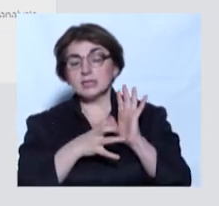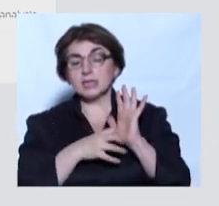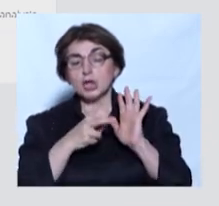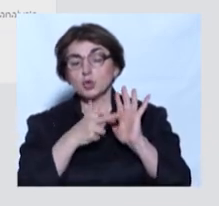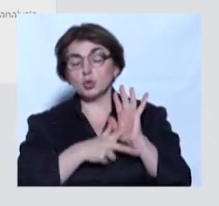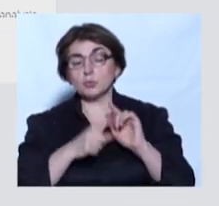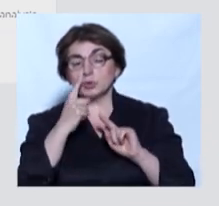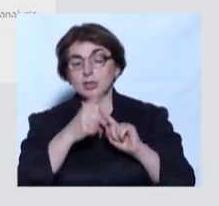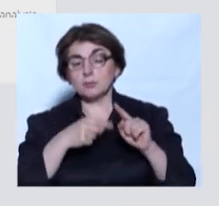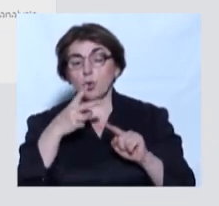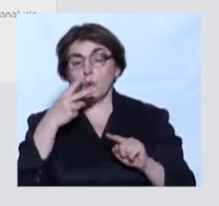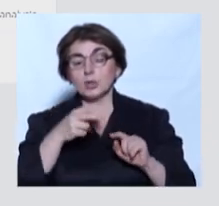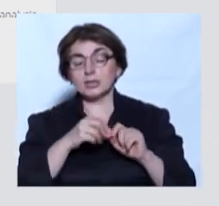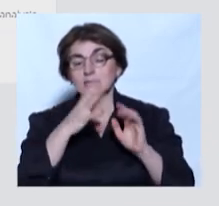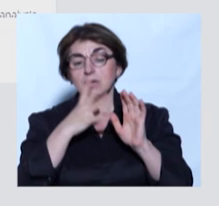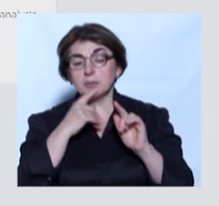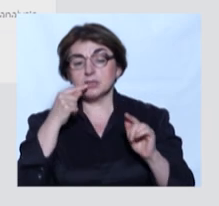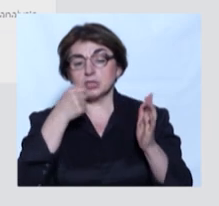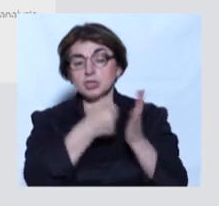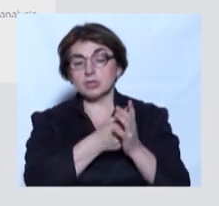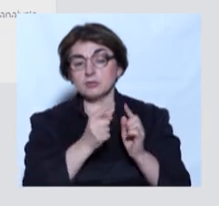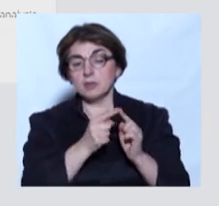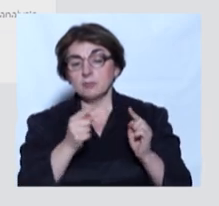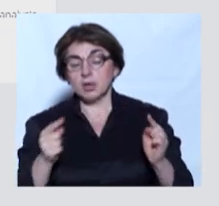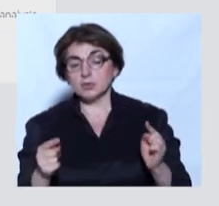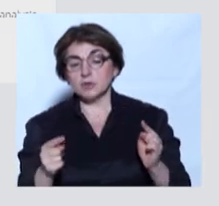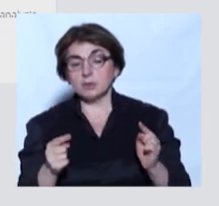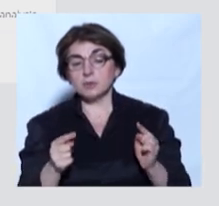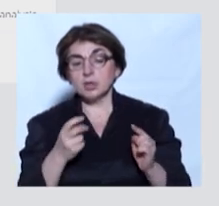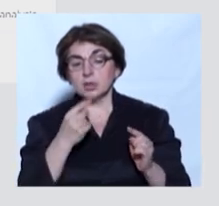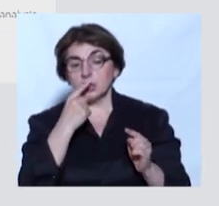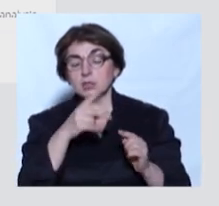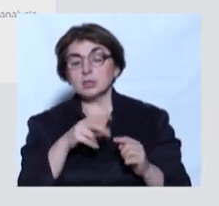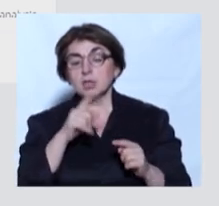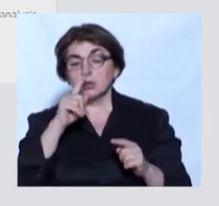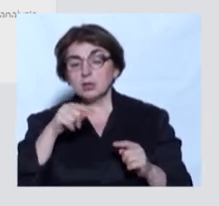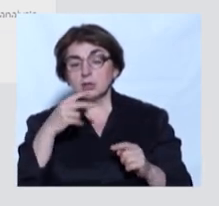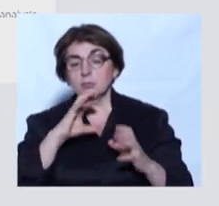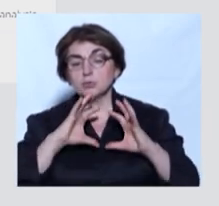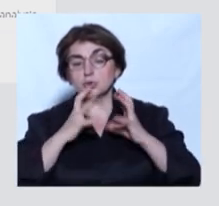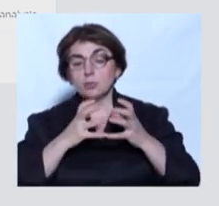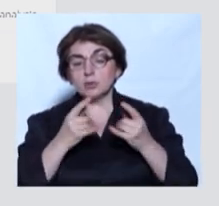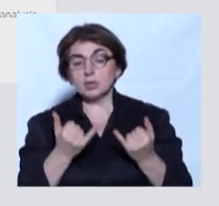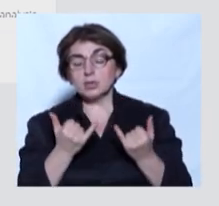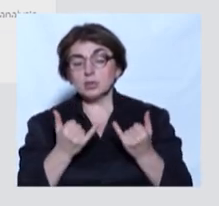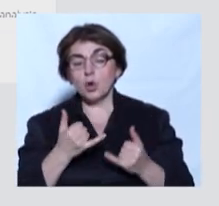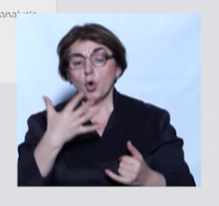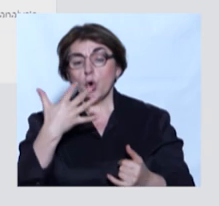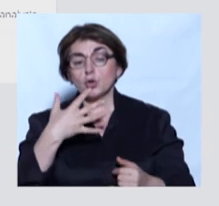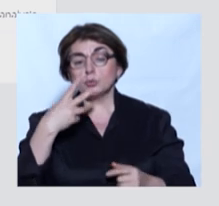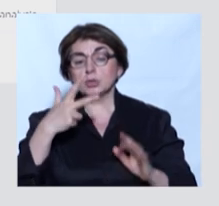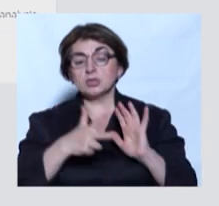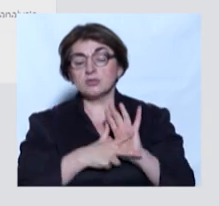1991-დან 2019 წლის ჩათვლით მოცემულ მაჩვენებელს და ხედავთ კიდევაც, რომ ეს მაჩვენებელი მსოფლიოში დღესდღეობით